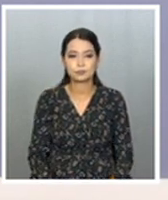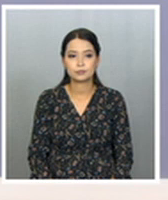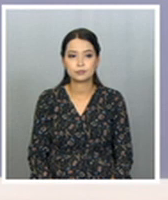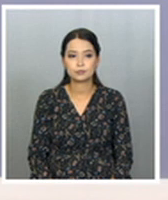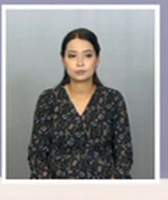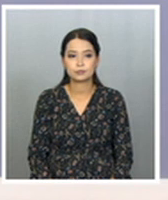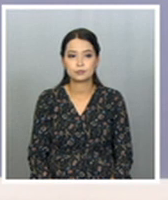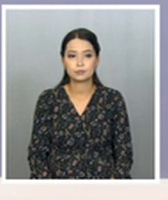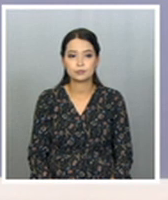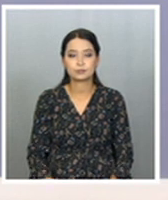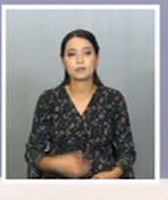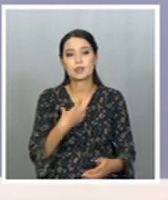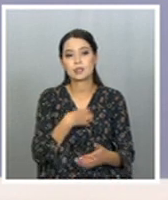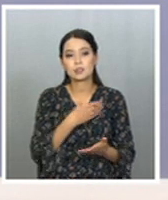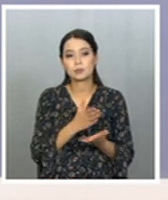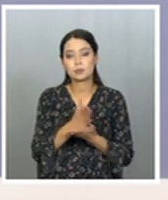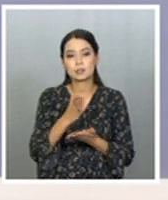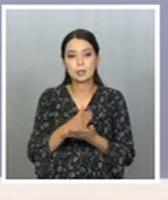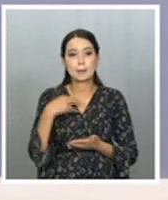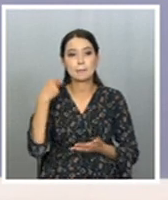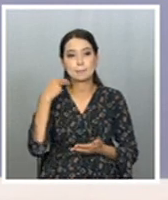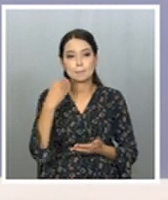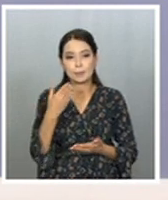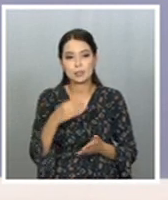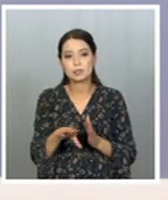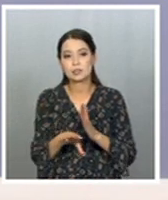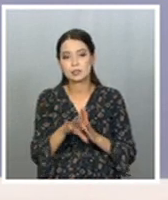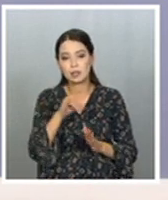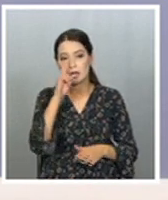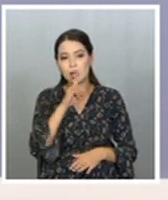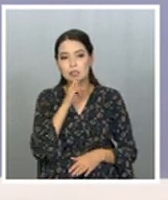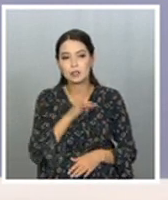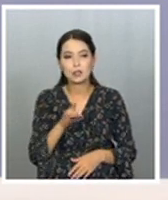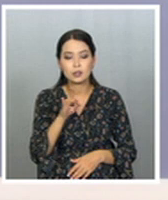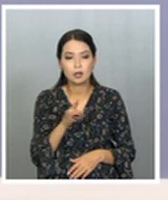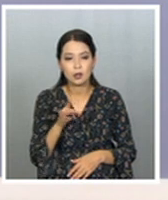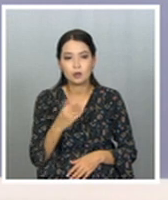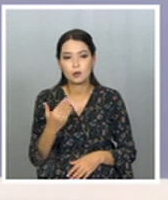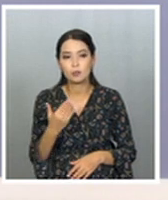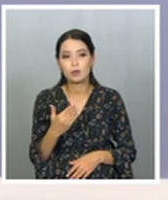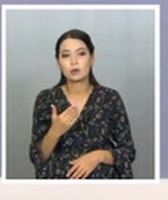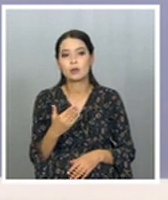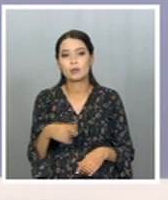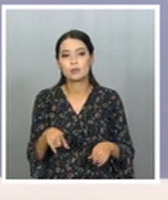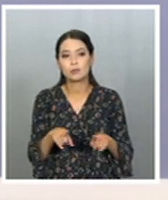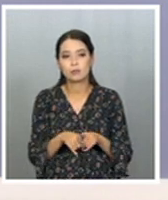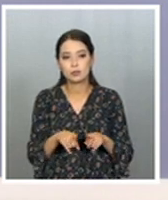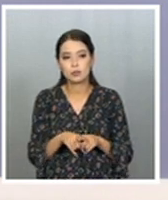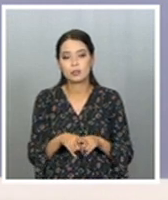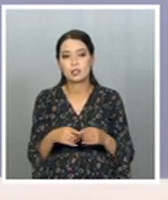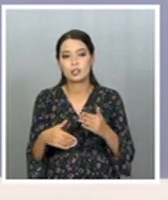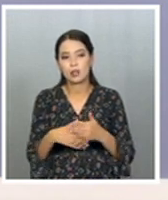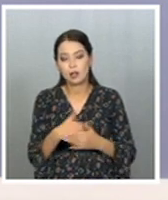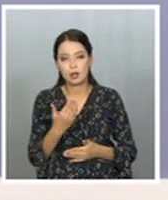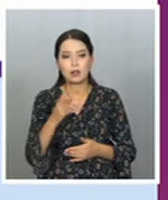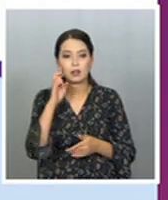Негізгі басқару жүйесі президенттік, заңы Қазақстан Республикасының конституциясы, ұстанымы дамыған елдердің